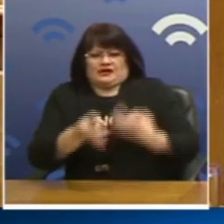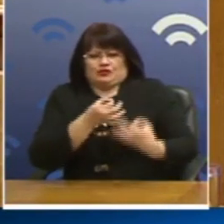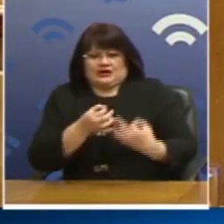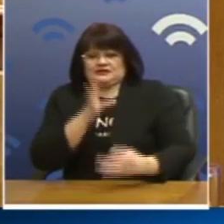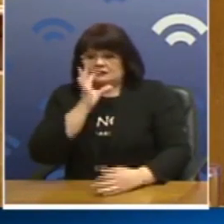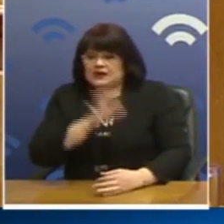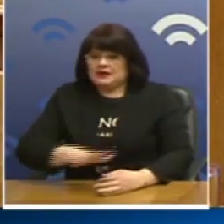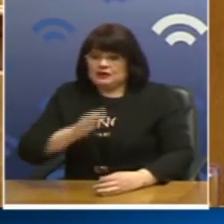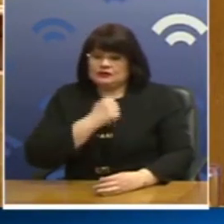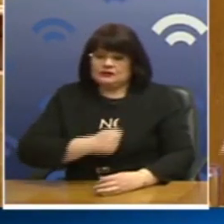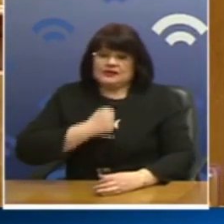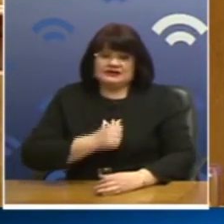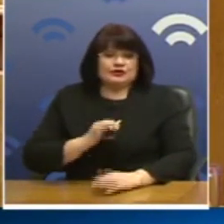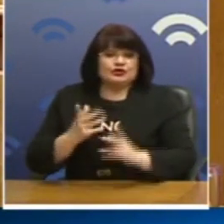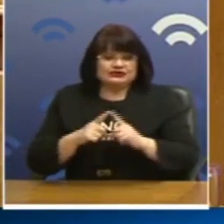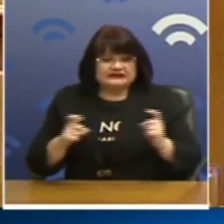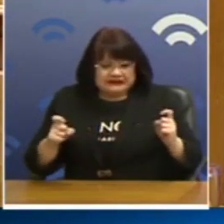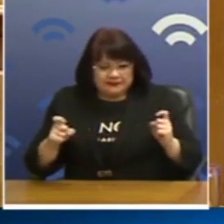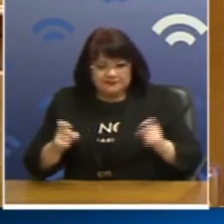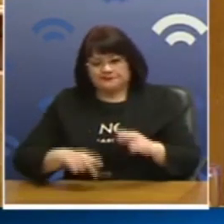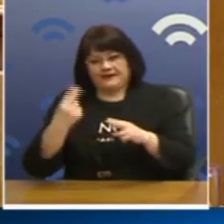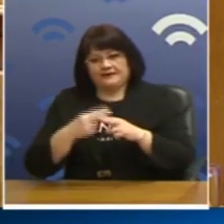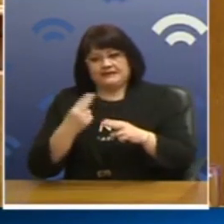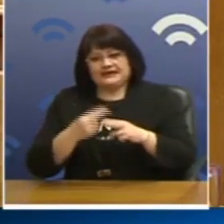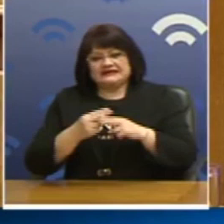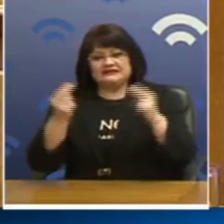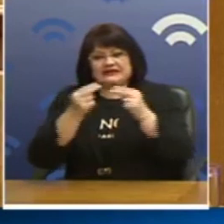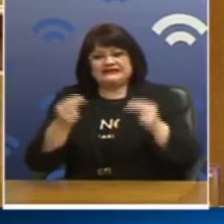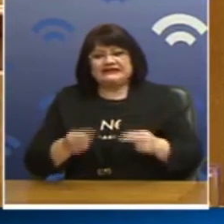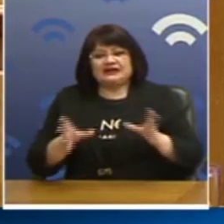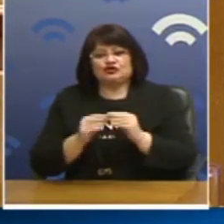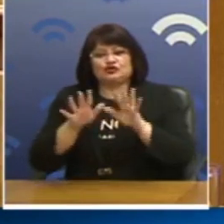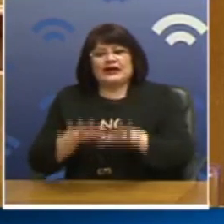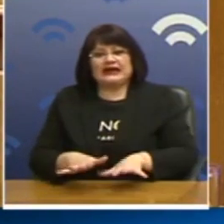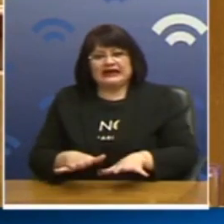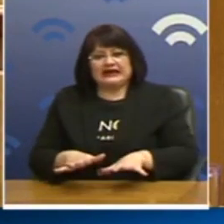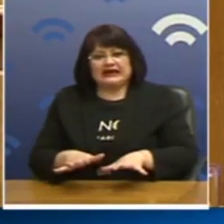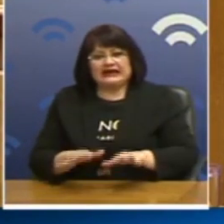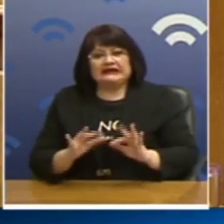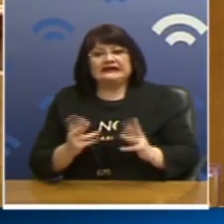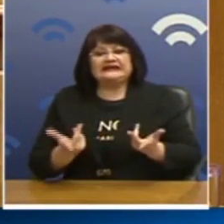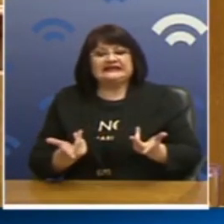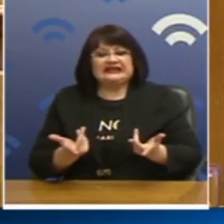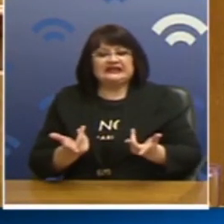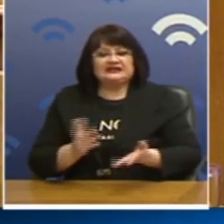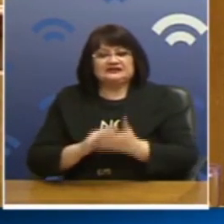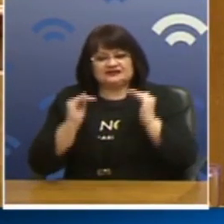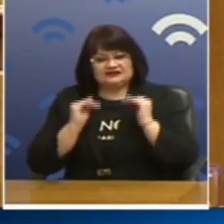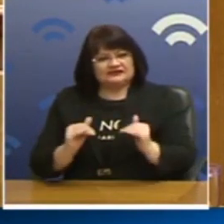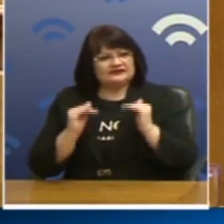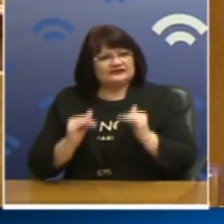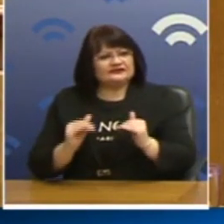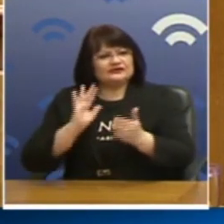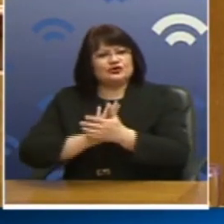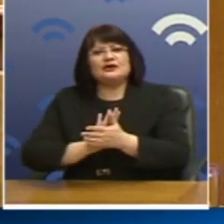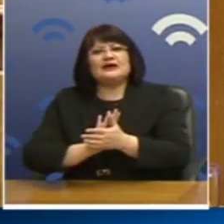είναι ότι τα επίσημα στοιχεία της ανεργίας παραμένουν κολλημένα σταθερά πάνω